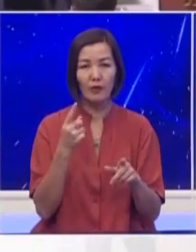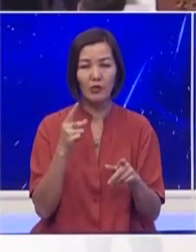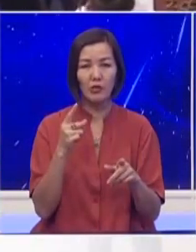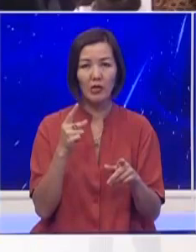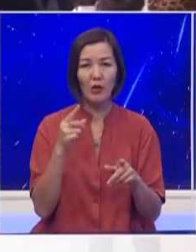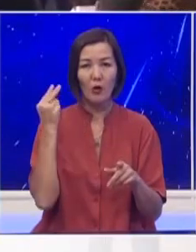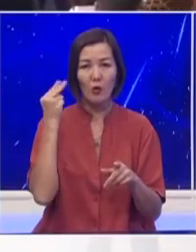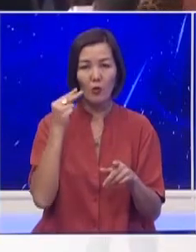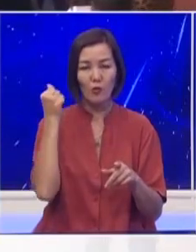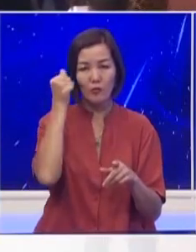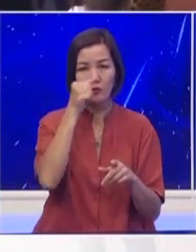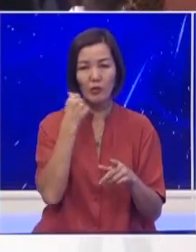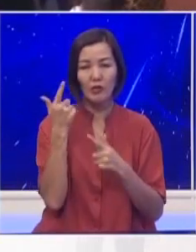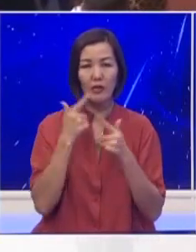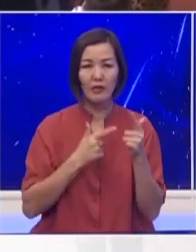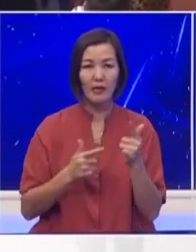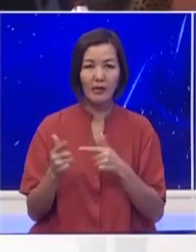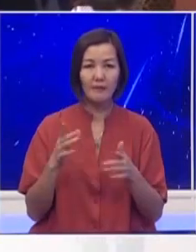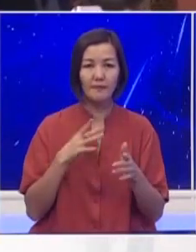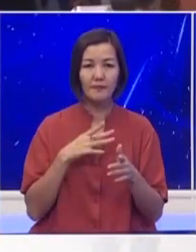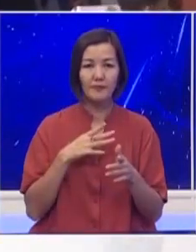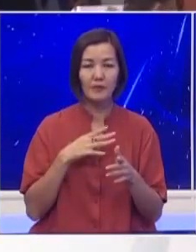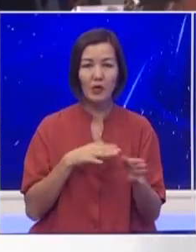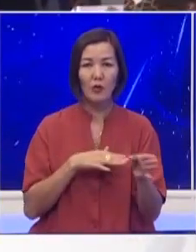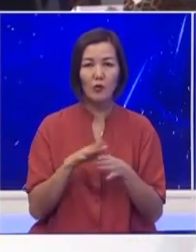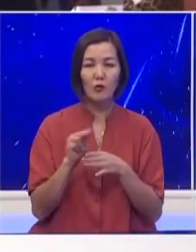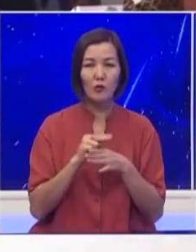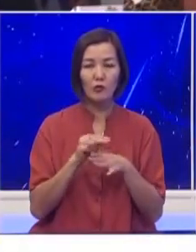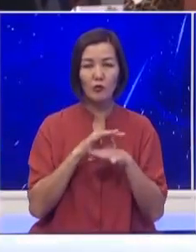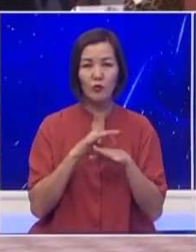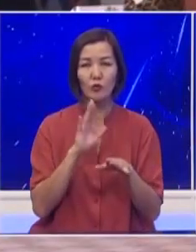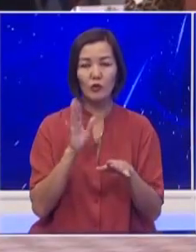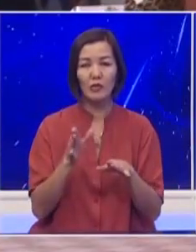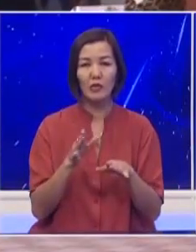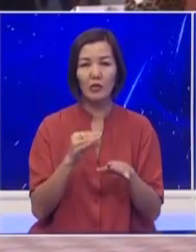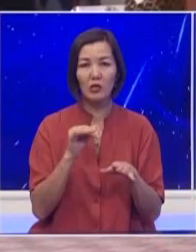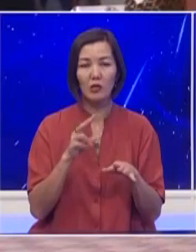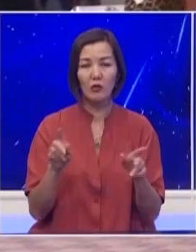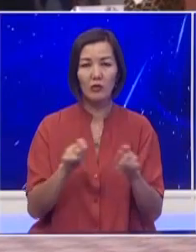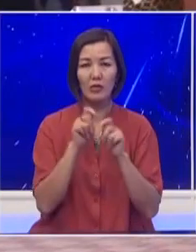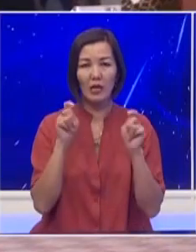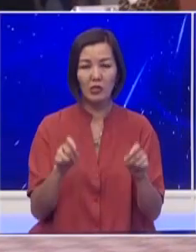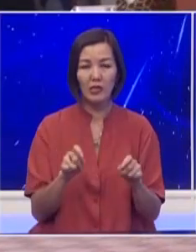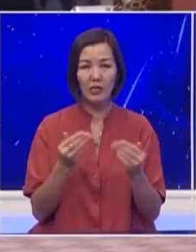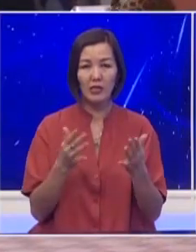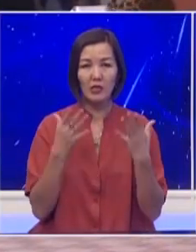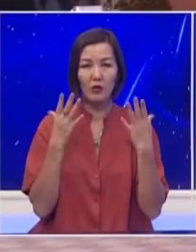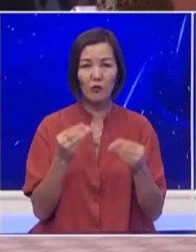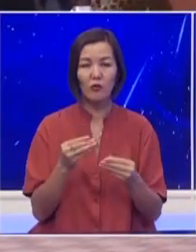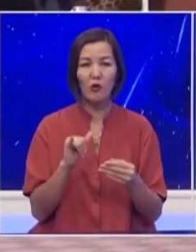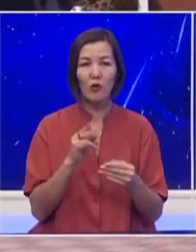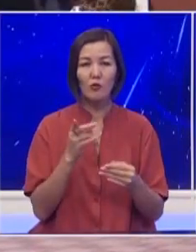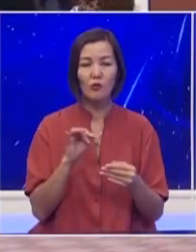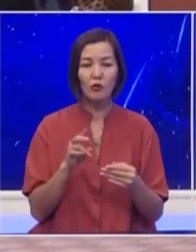дайын, 3-ші мектеп бізде Қарасу ауылдық округінде күрделі жөндеу жүргізіледі. Осы желтоқсан айында ашылады. Балалары қазіргі уақытта Ұзынағаш